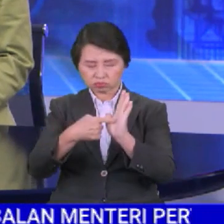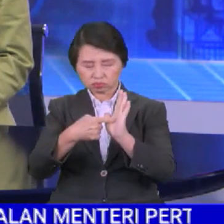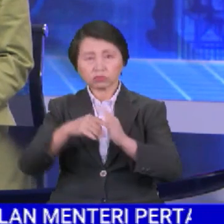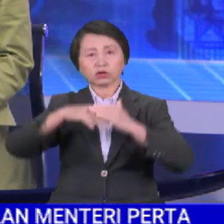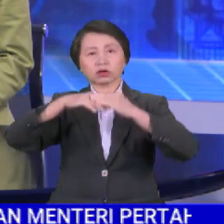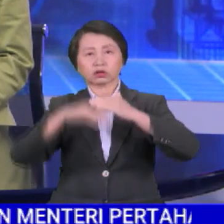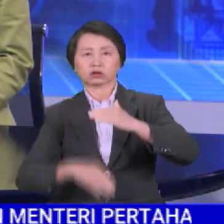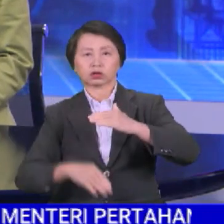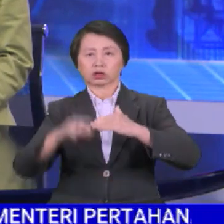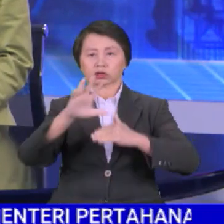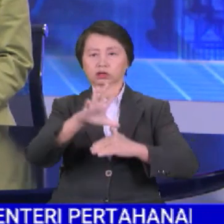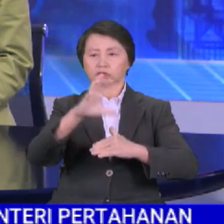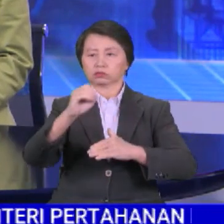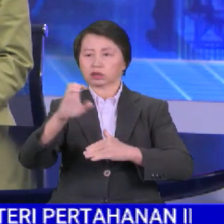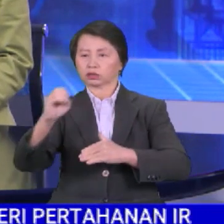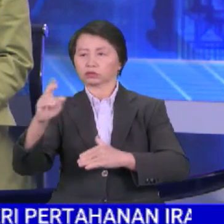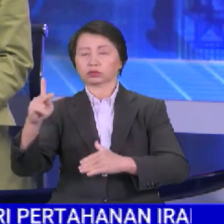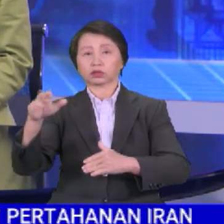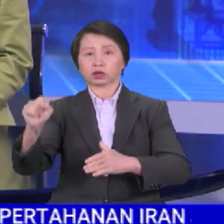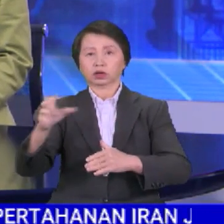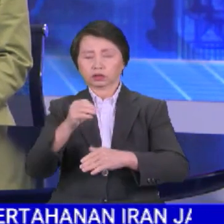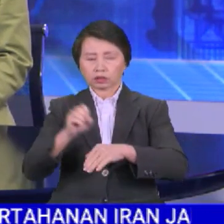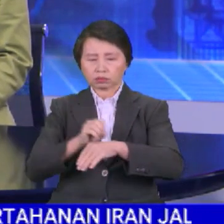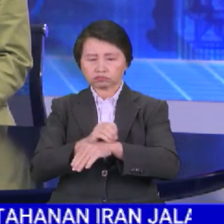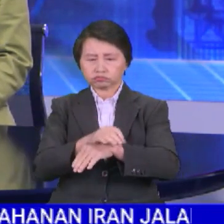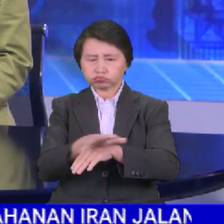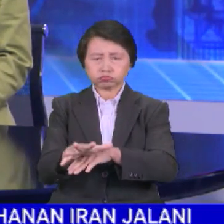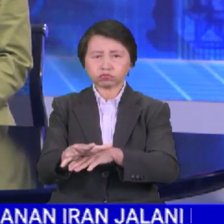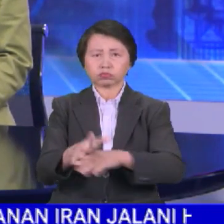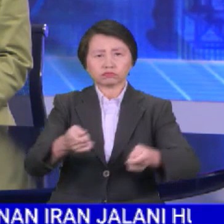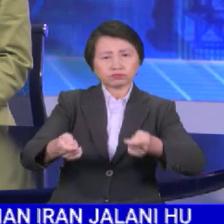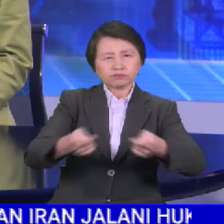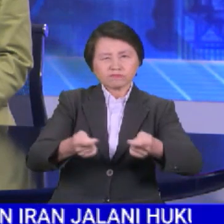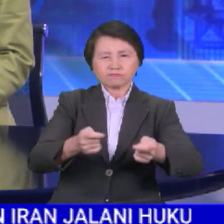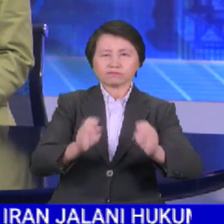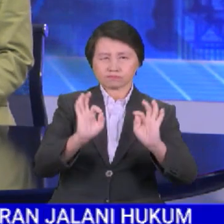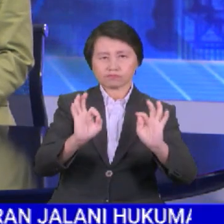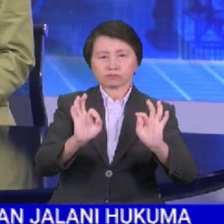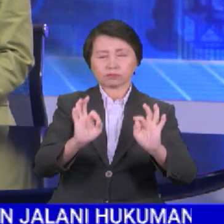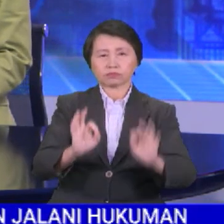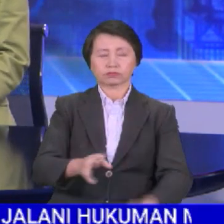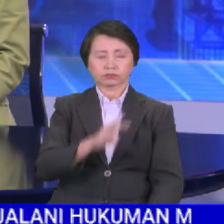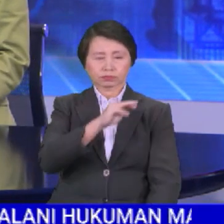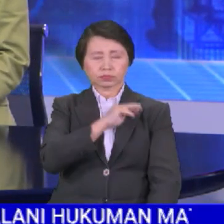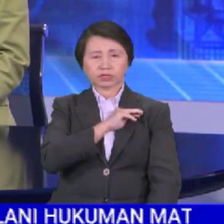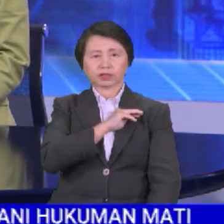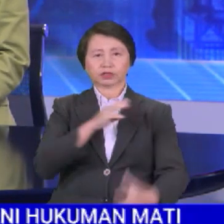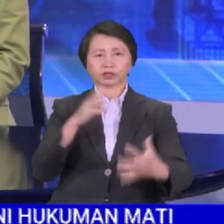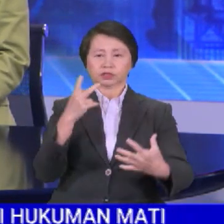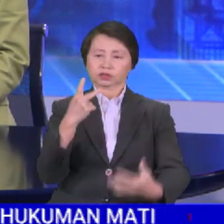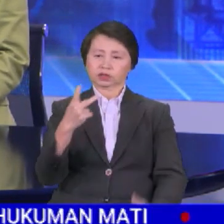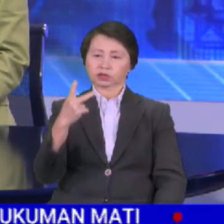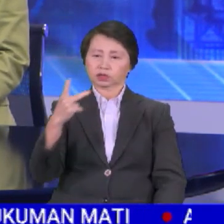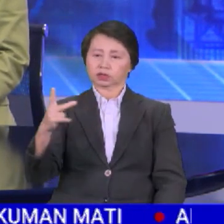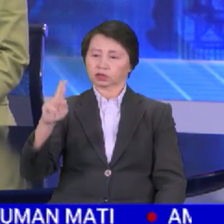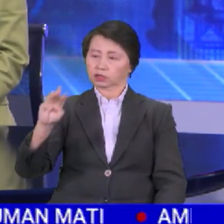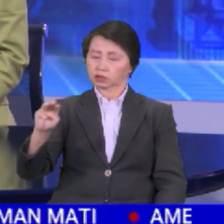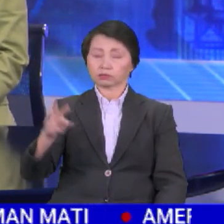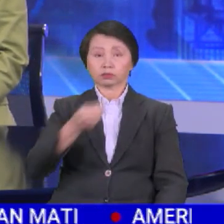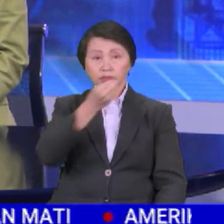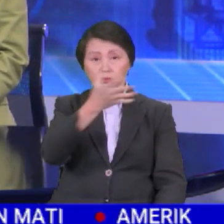bawah 500 kes dan penularannya terkawal. Bagaimanapun, Menteri Kesihatan Dr. Zaliha Mustafa